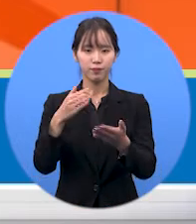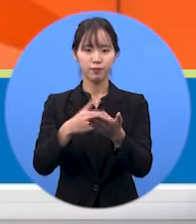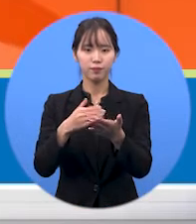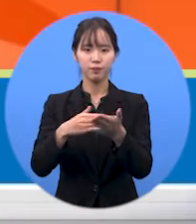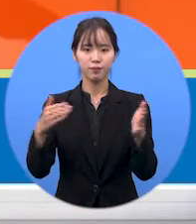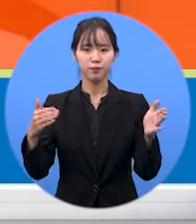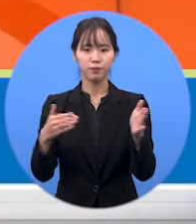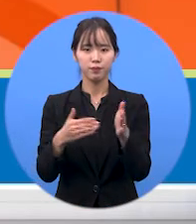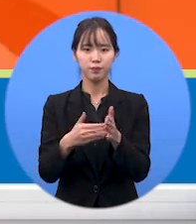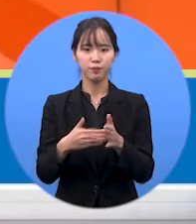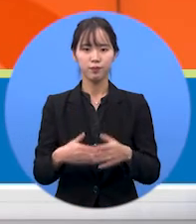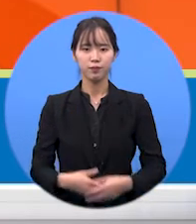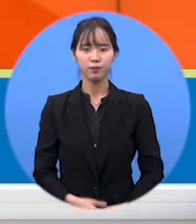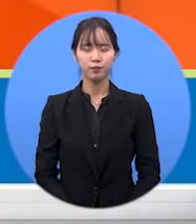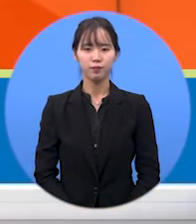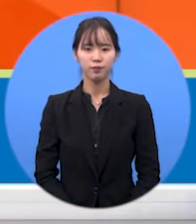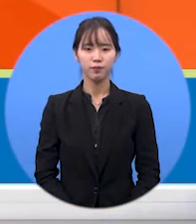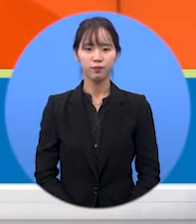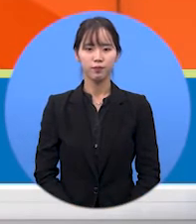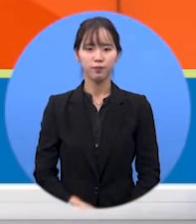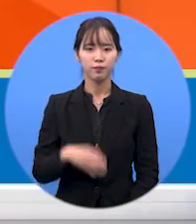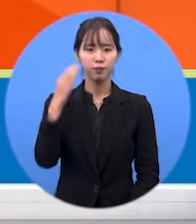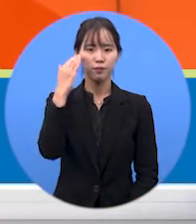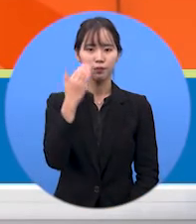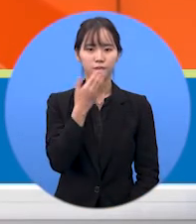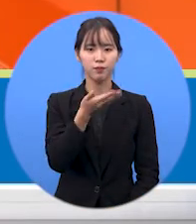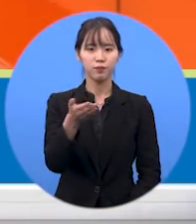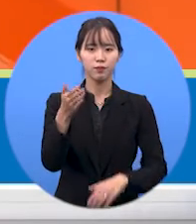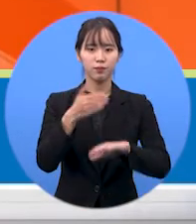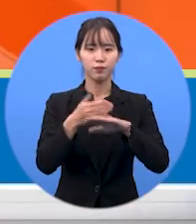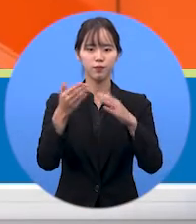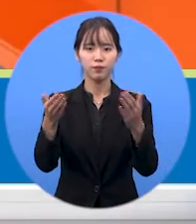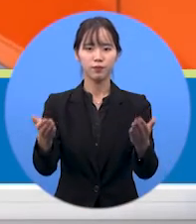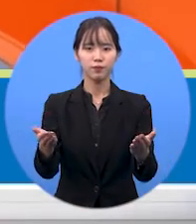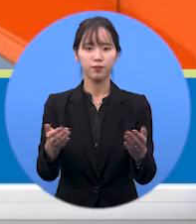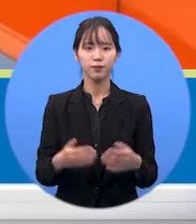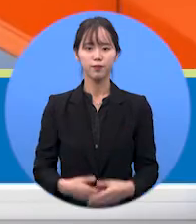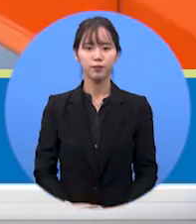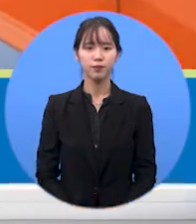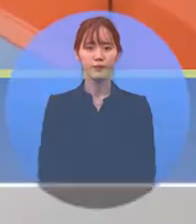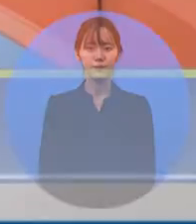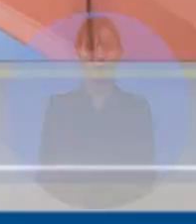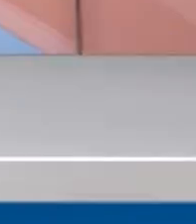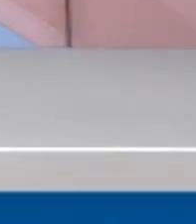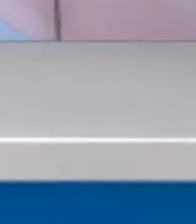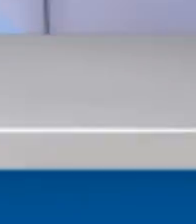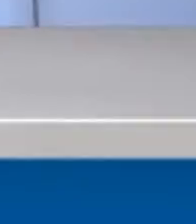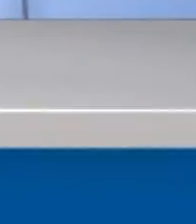이상으로 DBS 주간 뉴스를 마칩니다. 시청해주신 여러분, 고맙습니다.